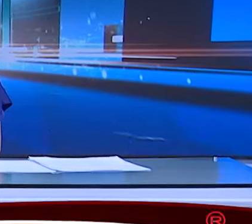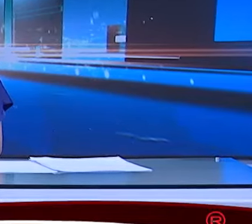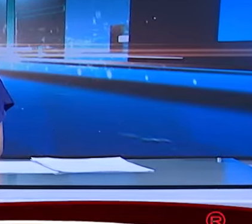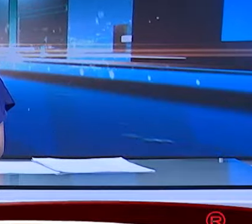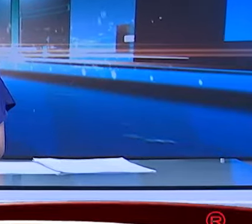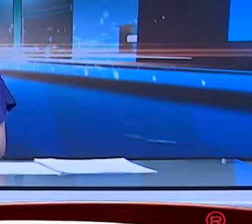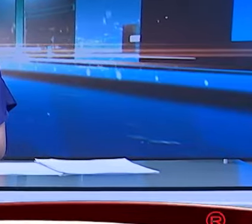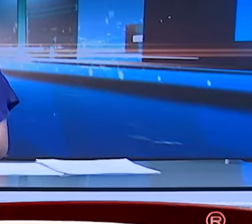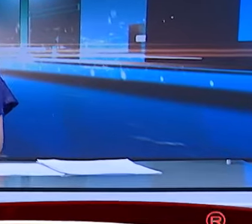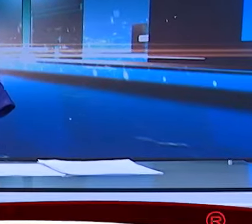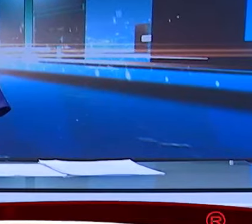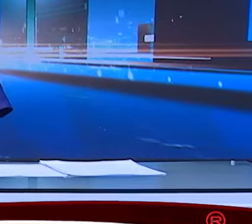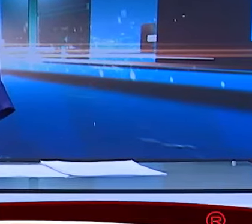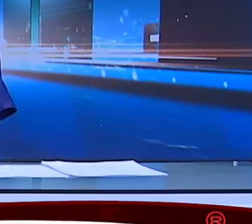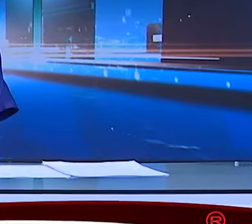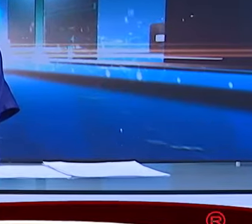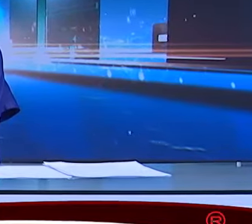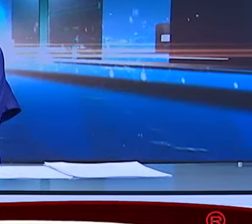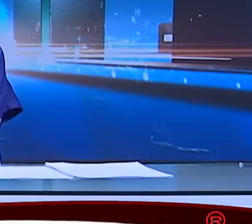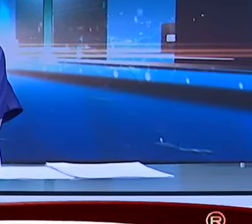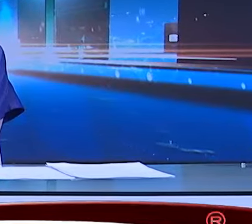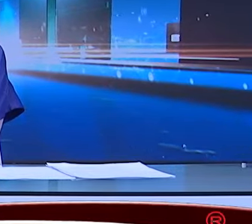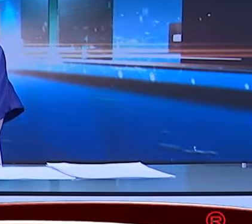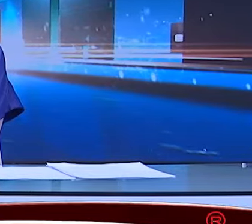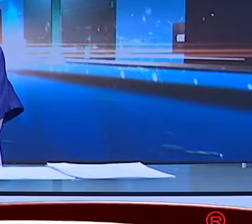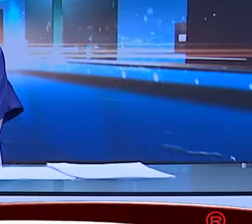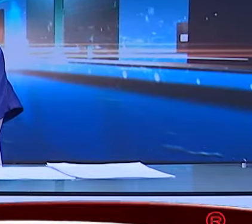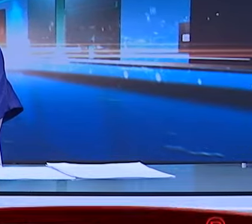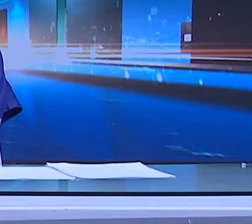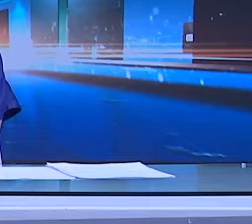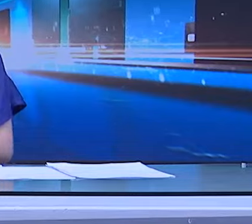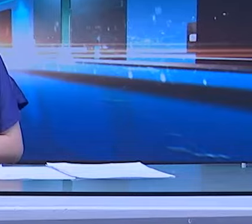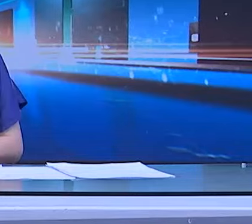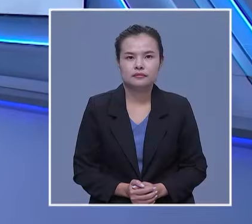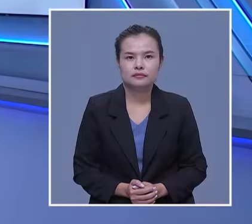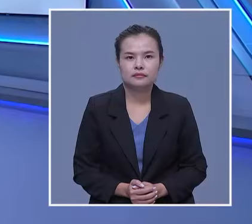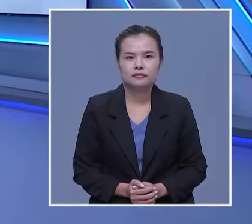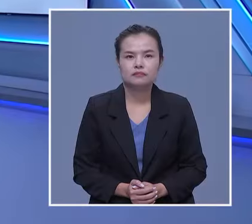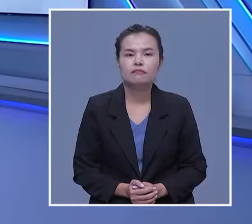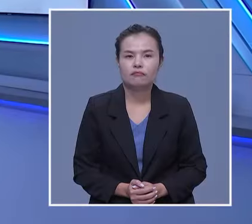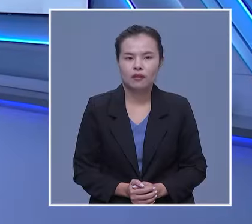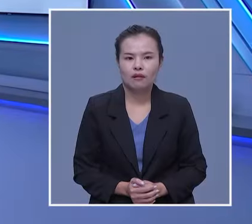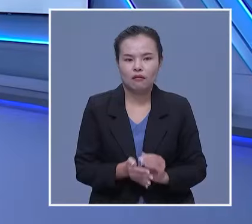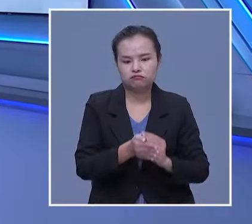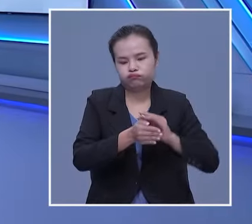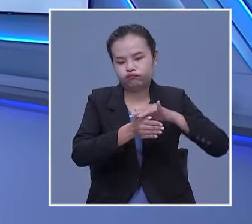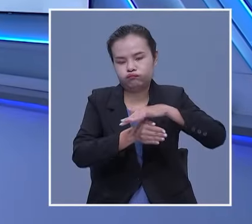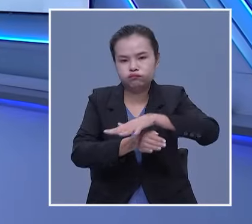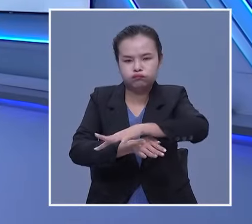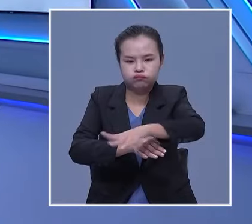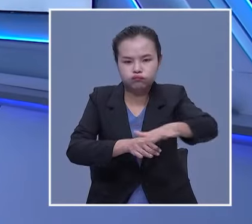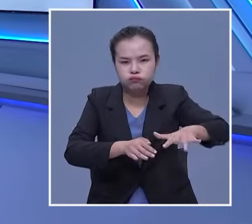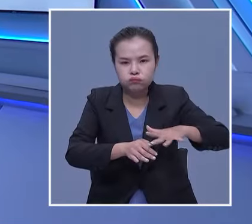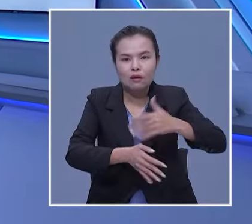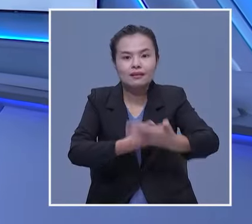หลายคนก็เฝ้าระวังกันคน้ำในแม่น้ำปิงเนี่ยนะฮว่าจะสูงขนาดไหนสุดท้ายเนี่ยก็ไหลทะลักนะครับเข้าท่วมพื้นที่